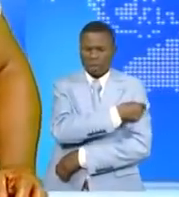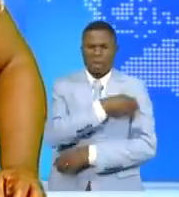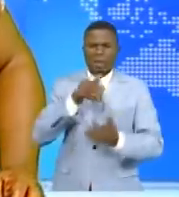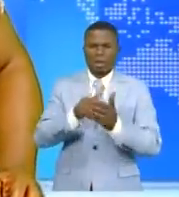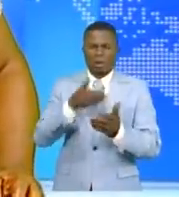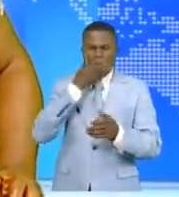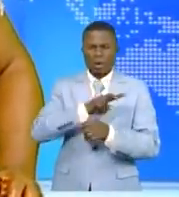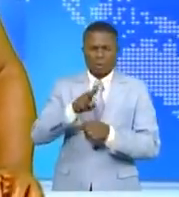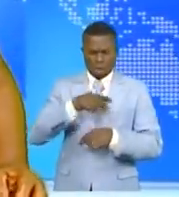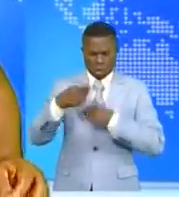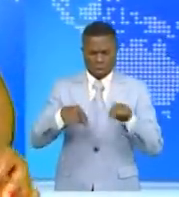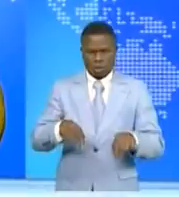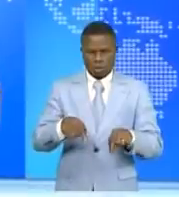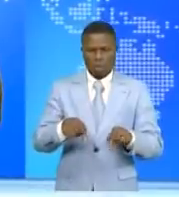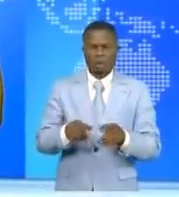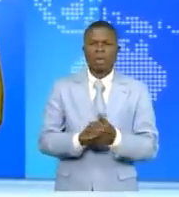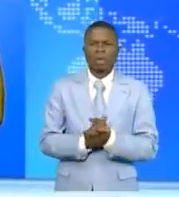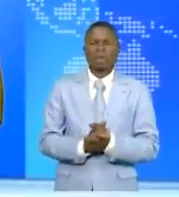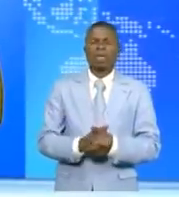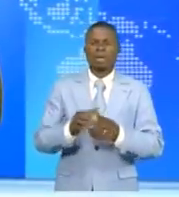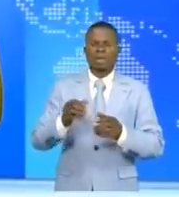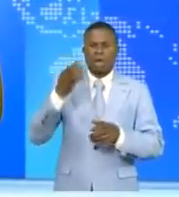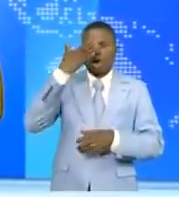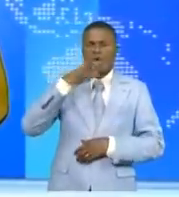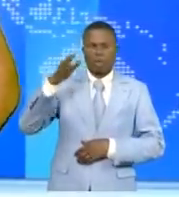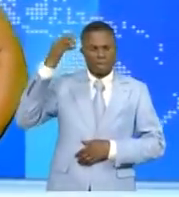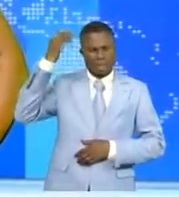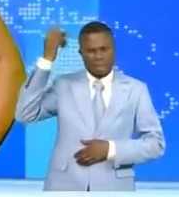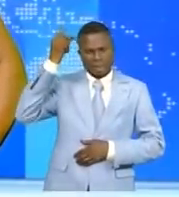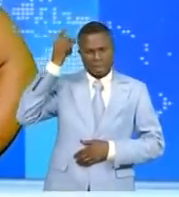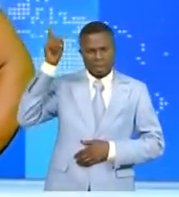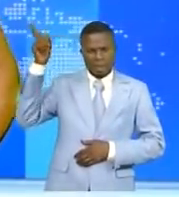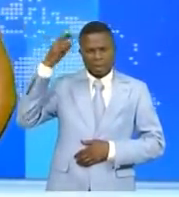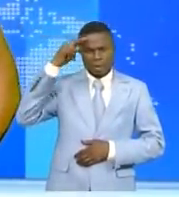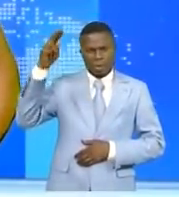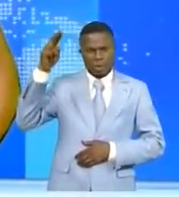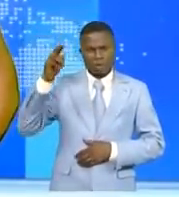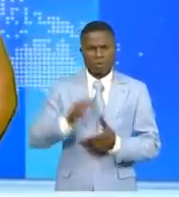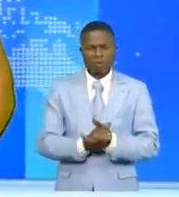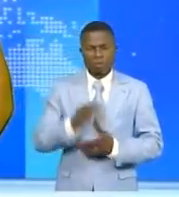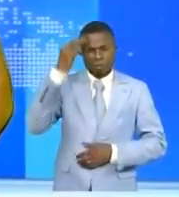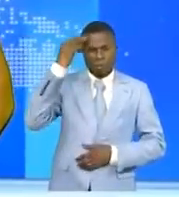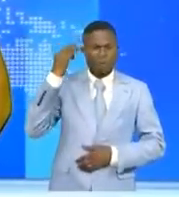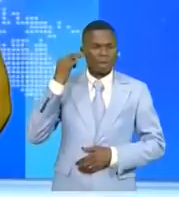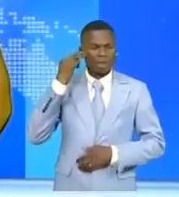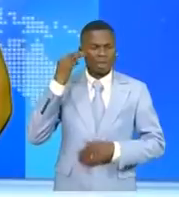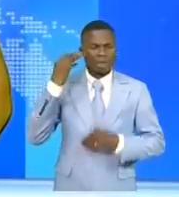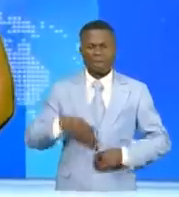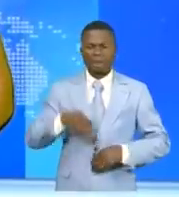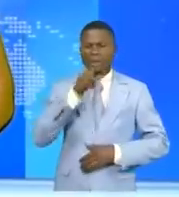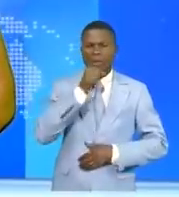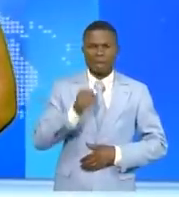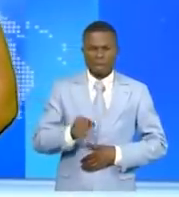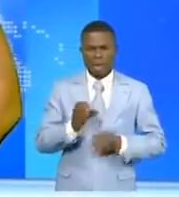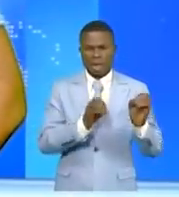administrées, je l'ai dit à l'ouverture de ce journal, aux cliniques universitaires. Le ministre sortant de la Santé, Dr Eteni Longondo, a